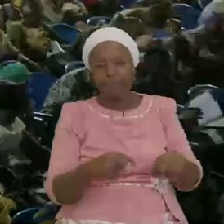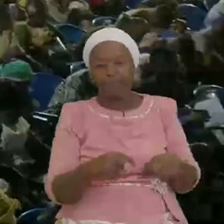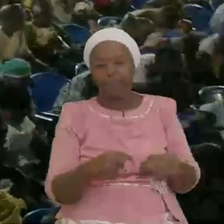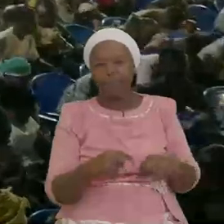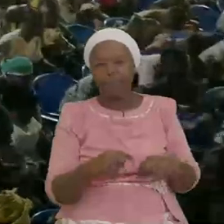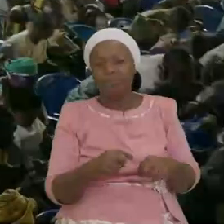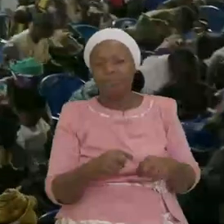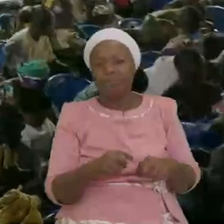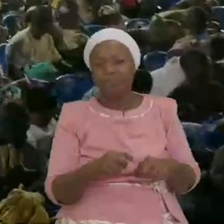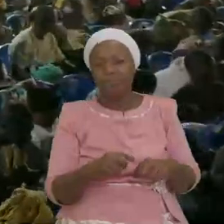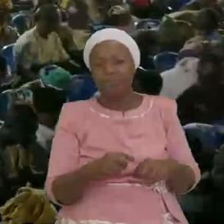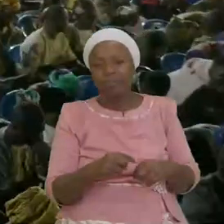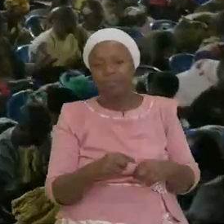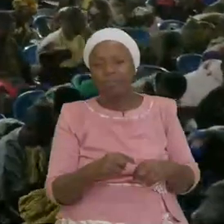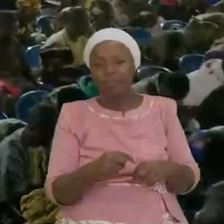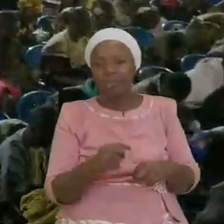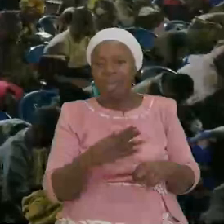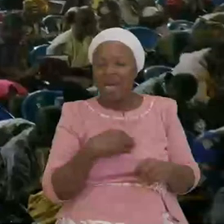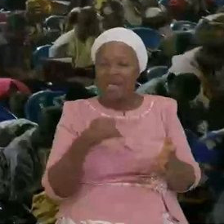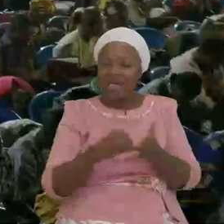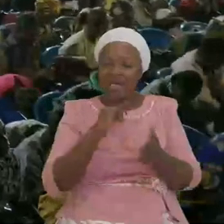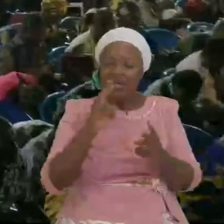Ton heure du salut maintenant sonne.